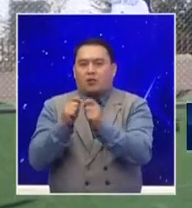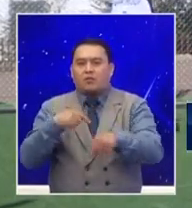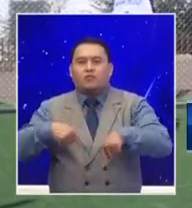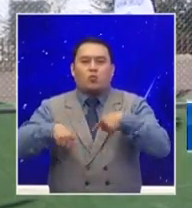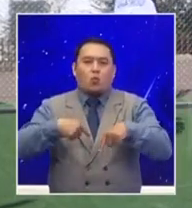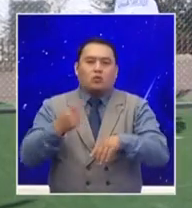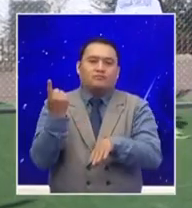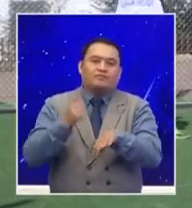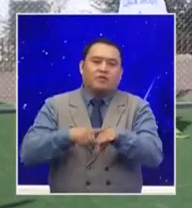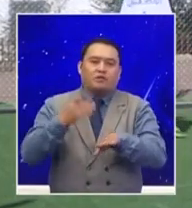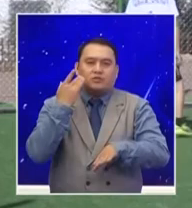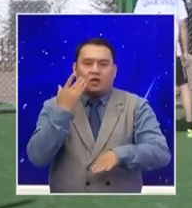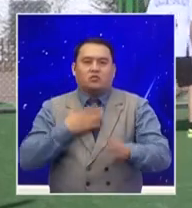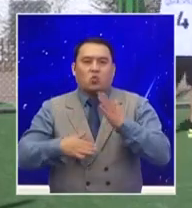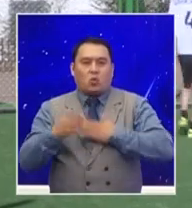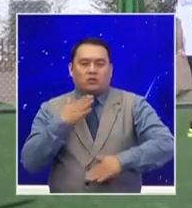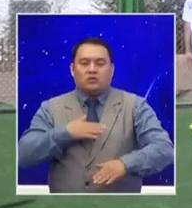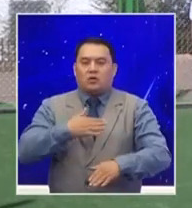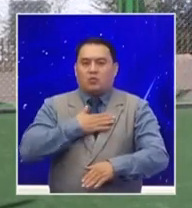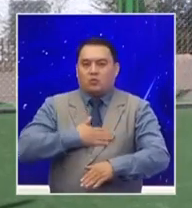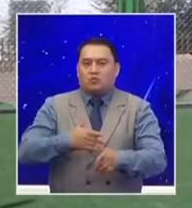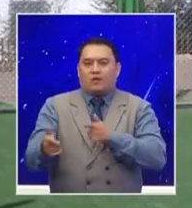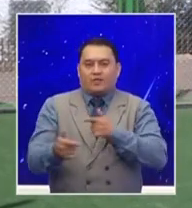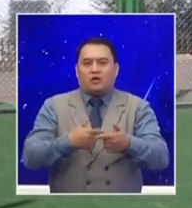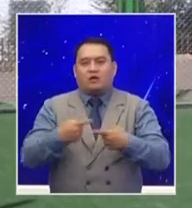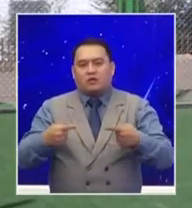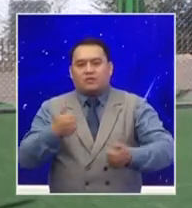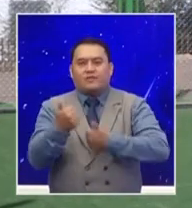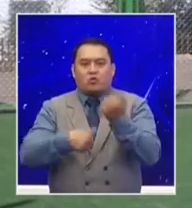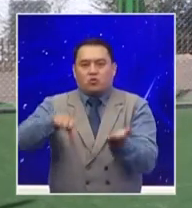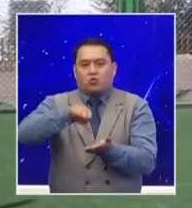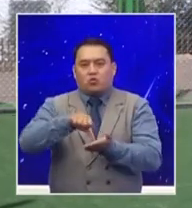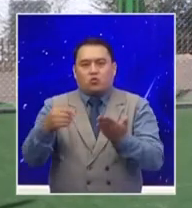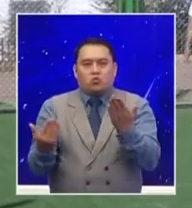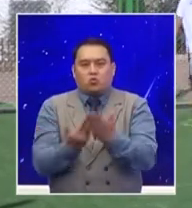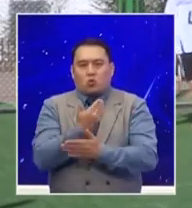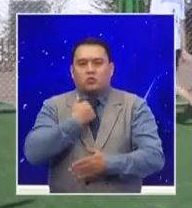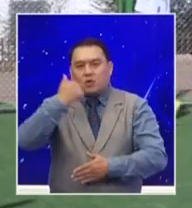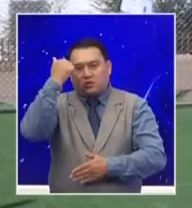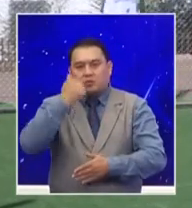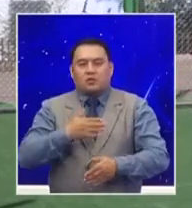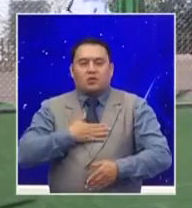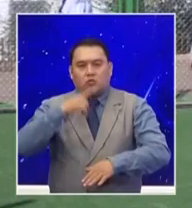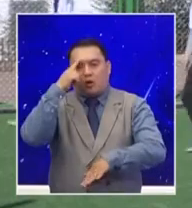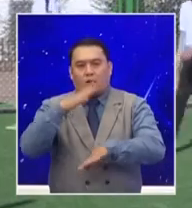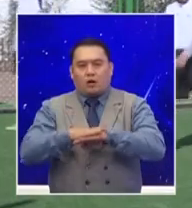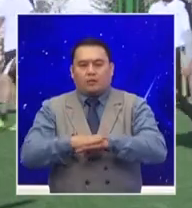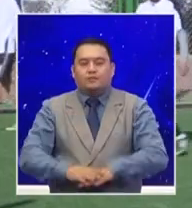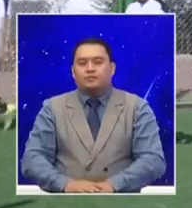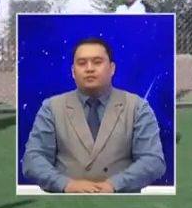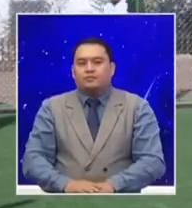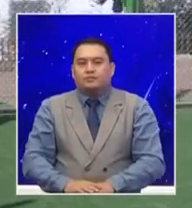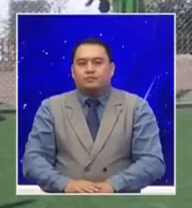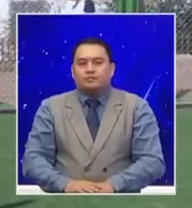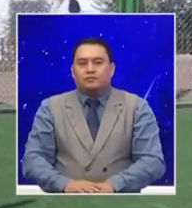футболу. Событие для нас очень долгожданное. Теперь будем готовиться к различным первенствам на новом газоне. Спасибо большое нашему акиму Махабату Бигельдиеву